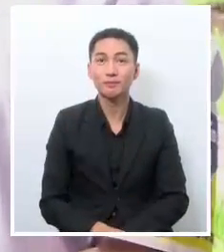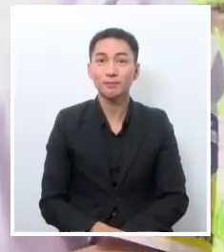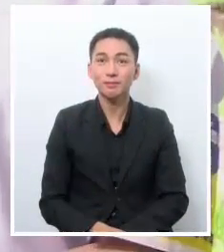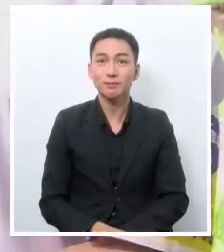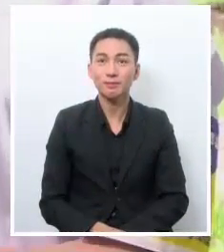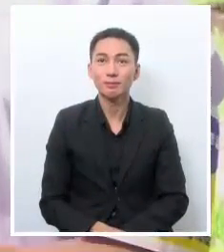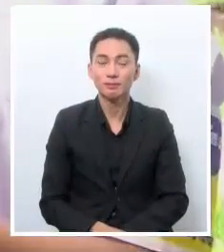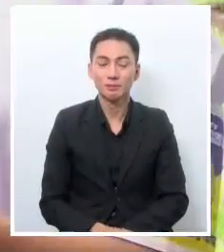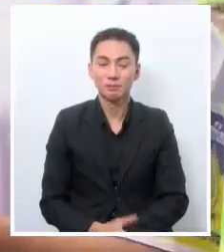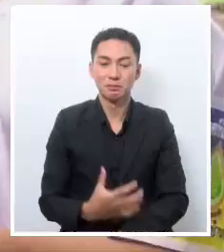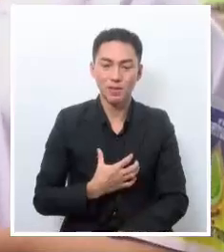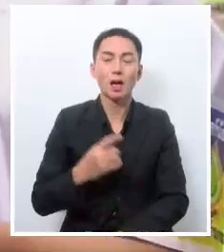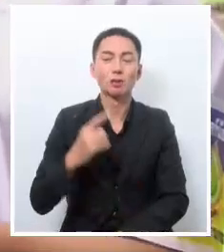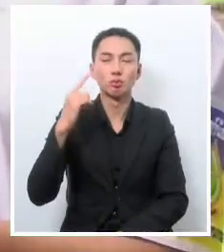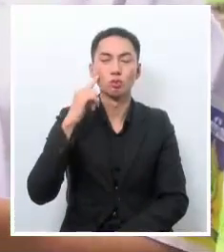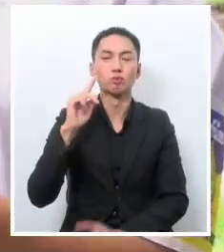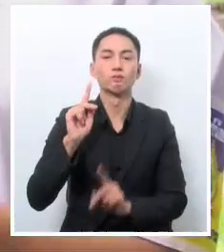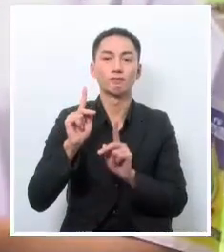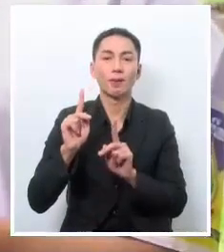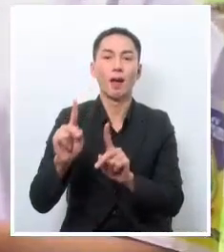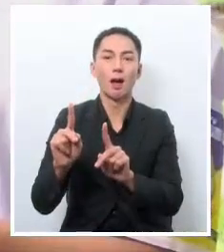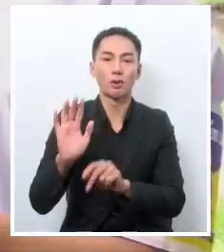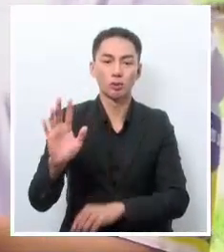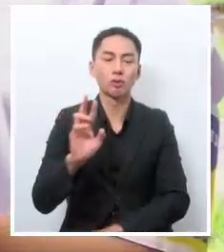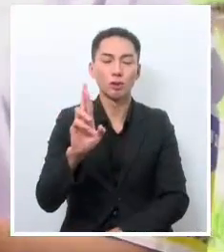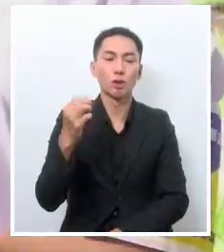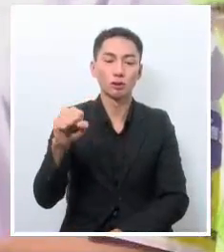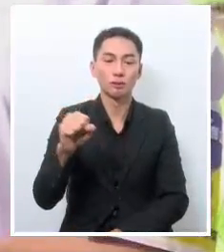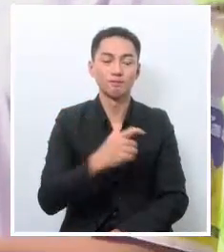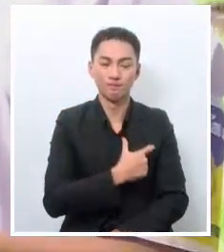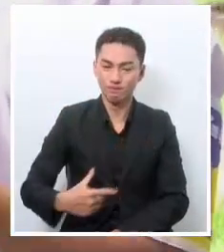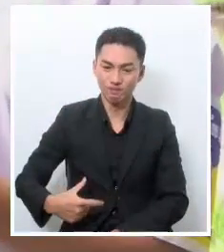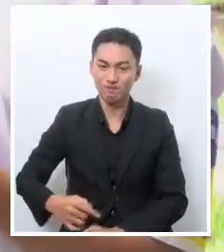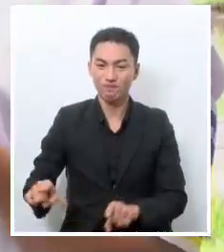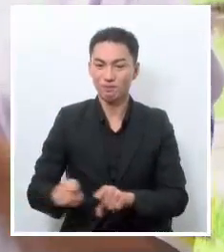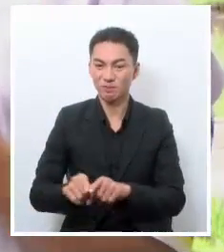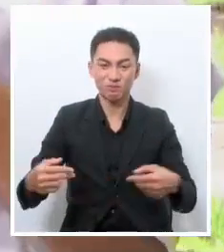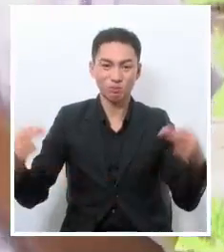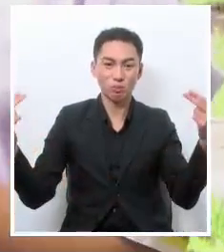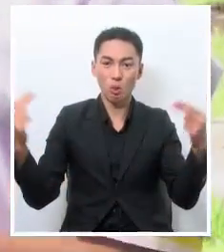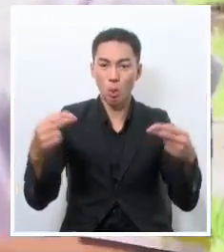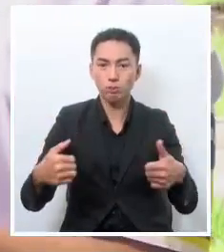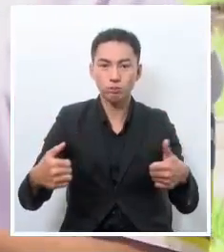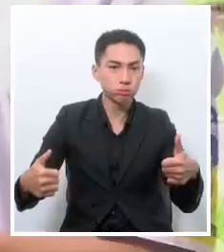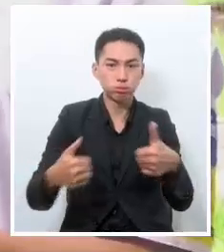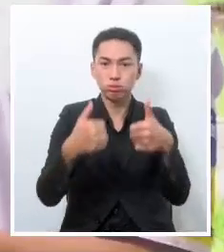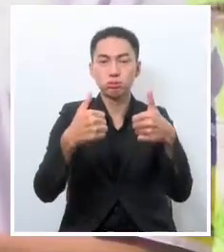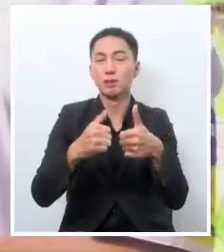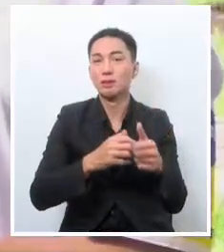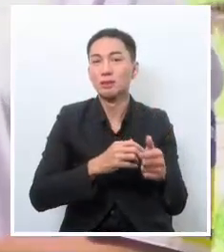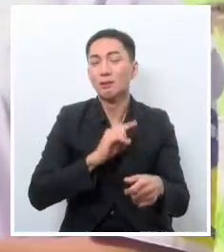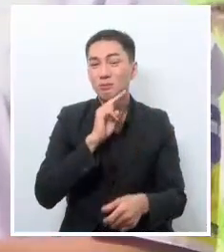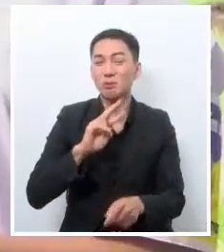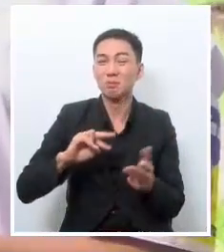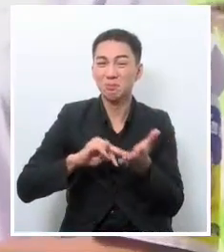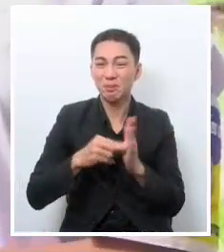ให้รู้ถึงความกล้าหาญของพระองค์ค่ะที่ทรงมาสู้รบกับคอมมิวนิสต์โดยโดยความกล้าด้วยความกล้าหาญค่ะโดย